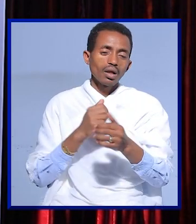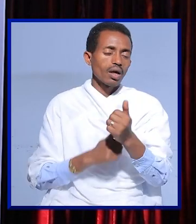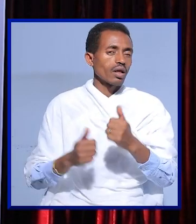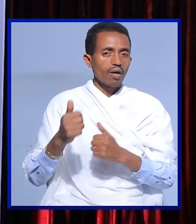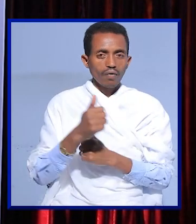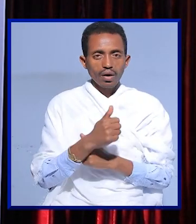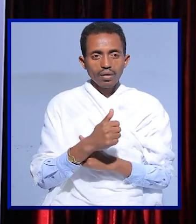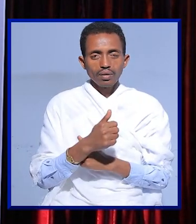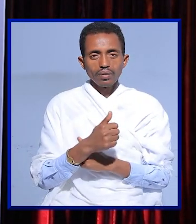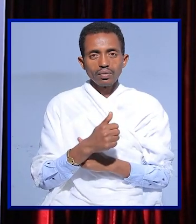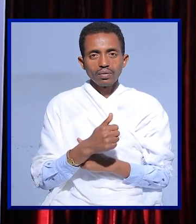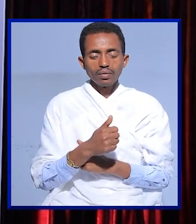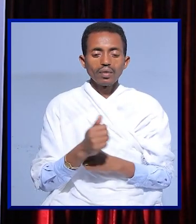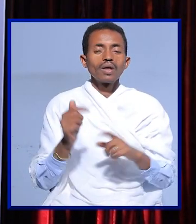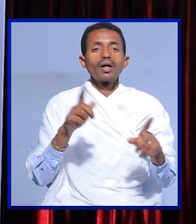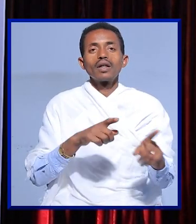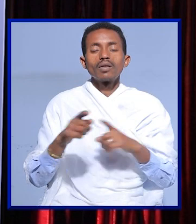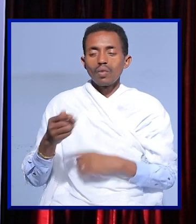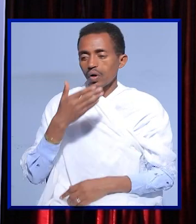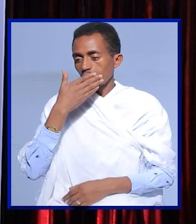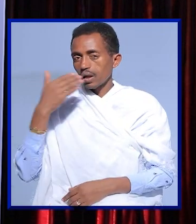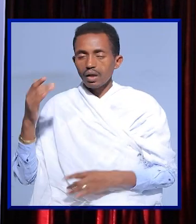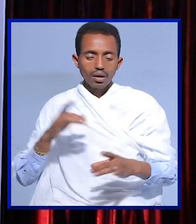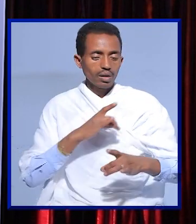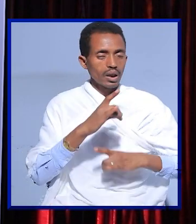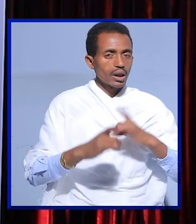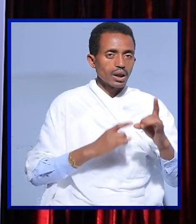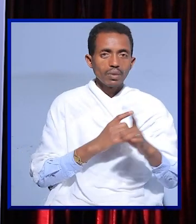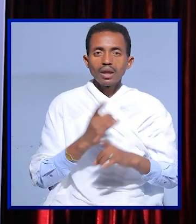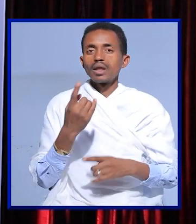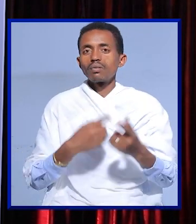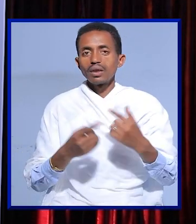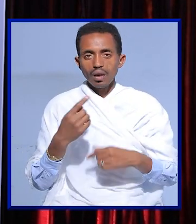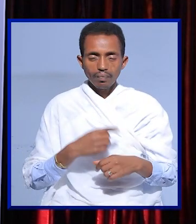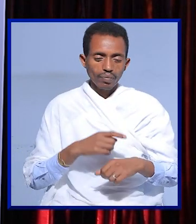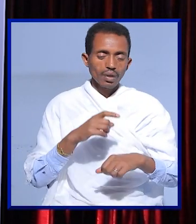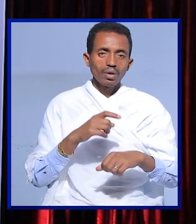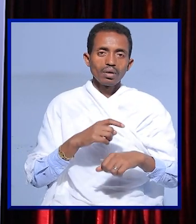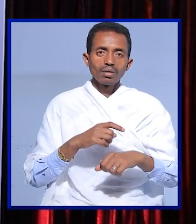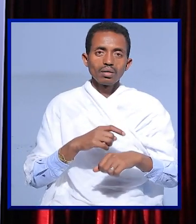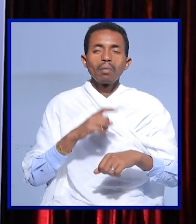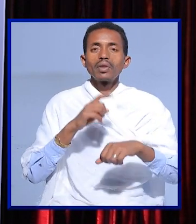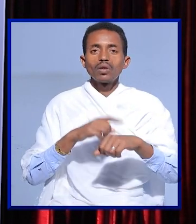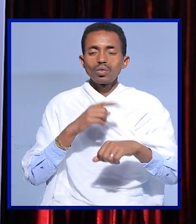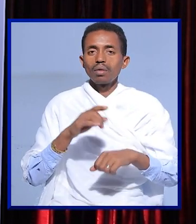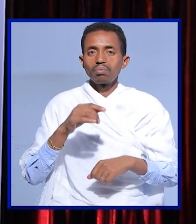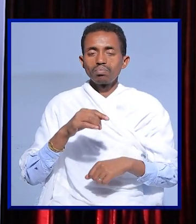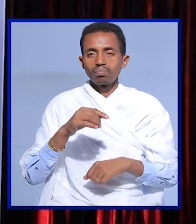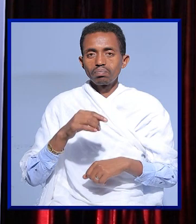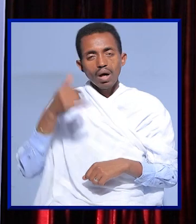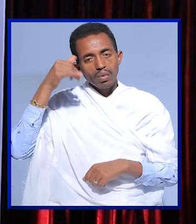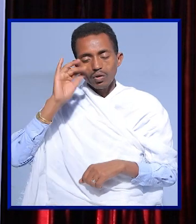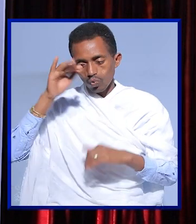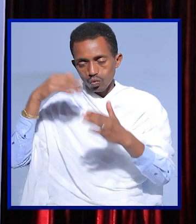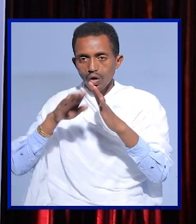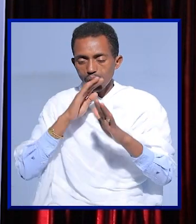ያልፋል ደግሞ የተሻለ ዘመን ይመጣል። በሰዓቱ በበረት ቢወለድም ሞቱም